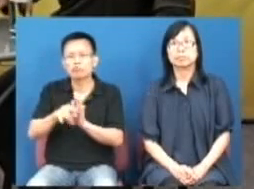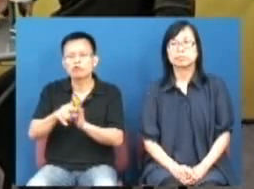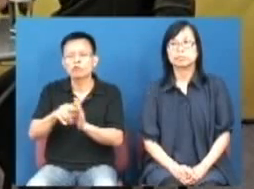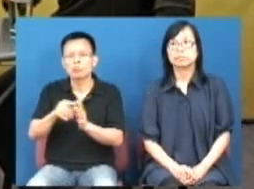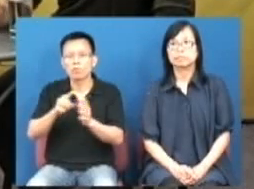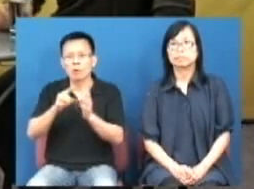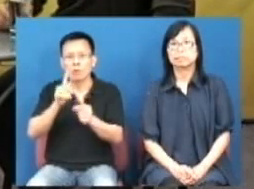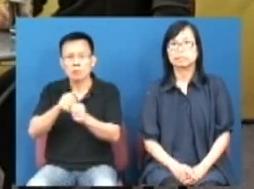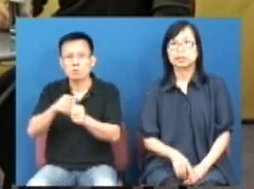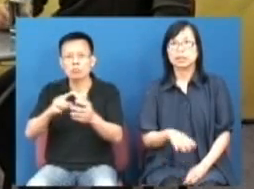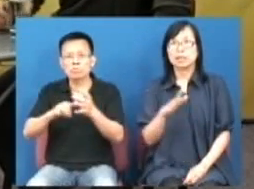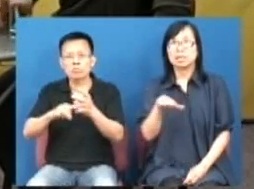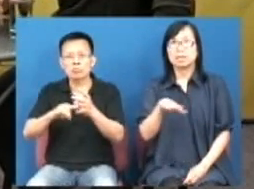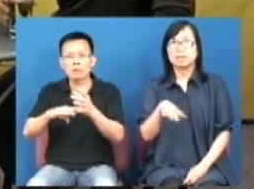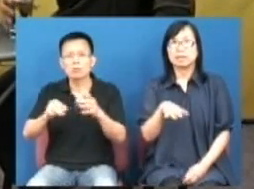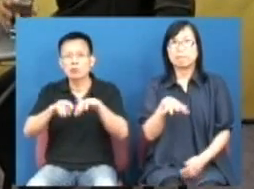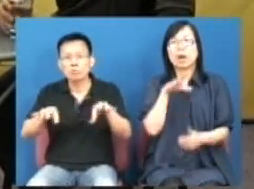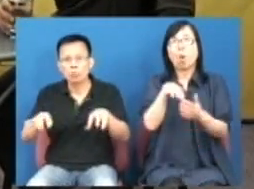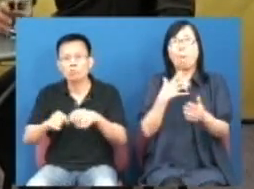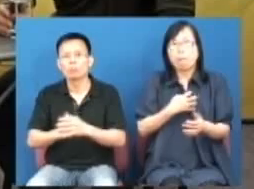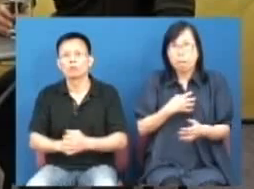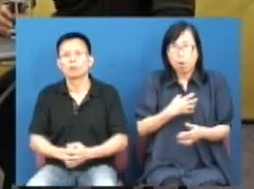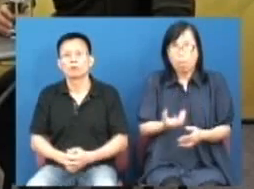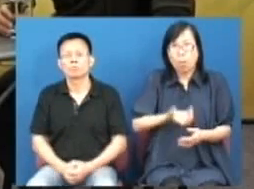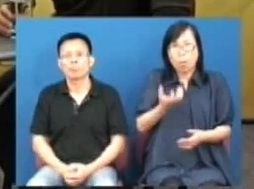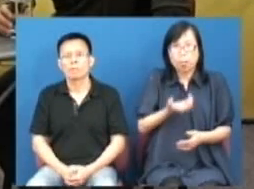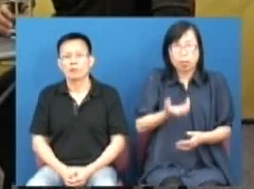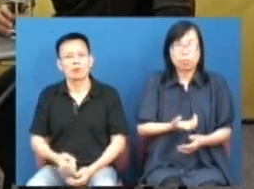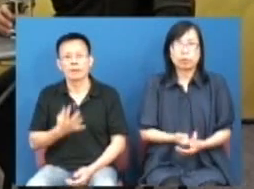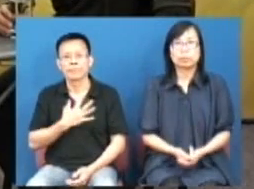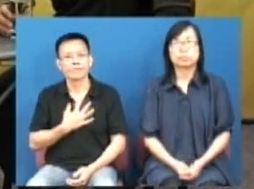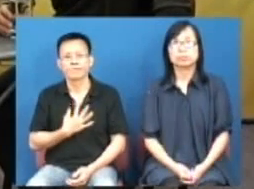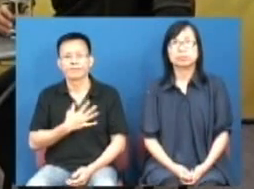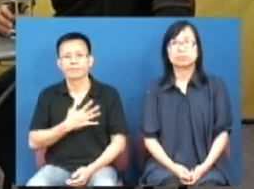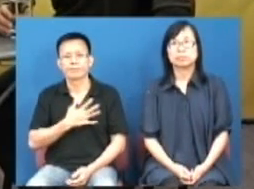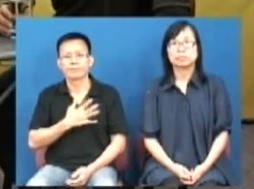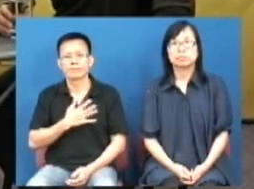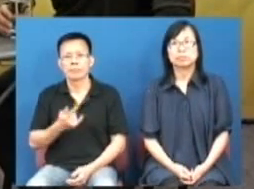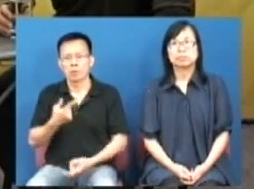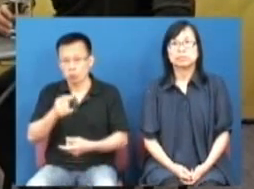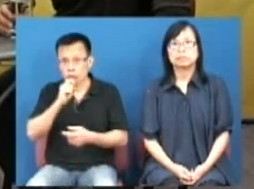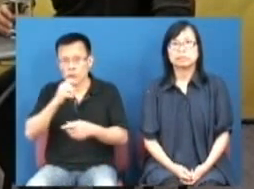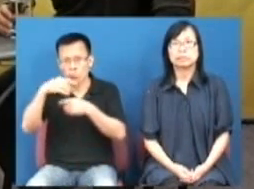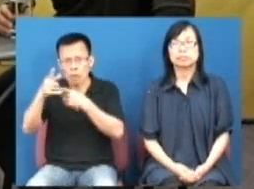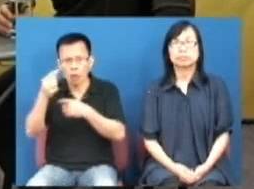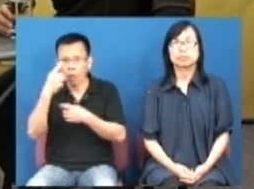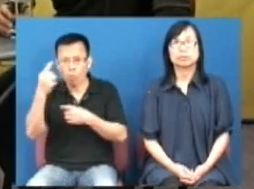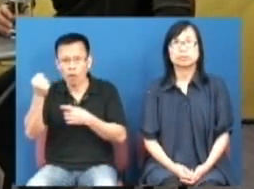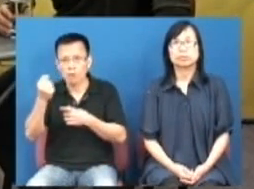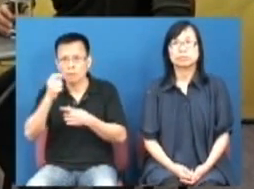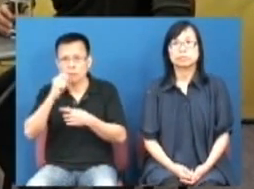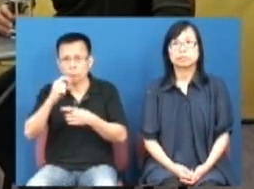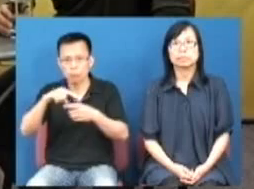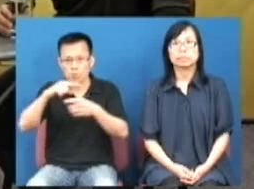多好多方法嗰啲嚇。 呢啲咪叫白色恐怖咯，所以咪、 唉，得人驚啊，真係。嗱、啊，同埋仲有一個好奇怪嘅就係、是、咧，有個附錄